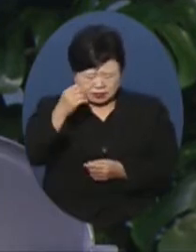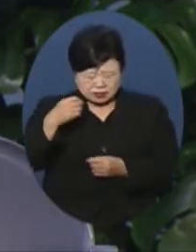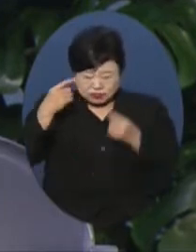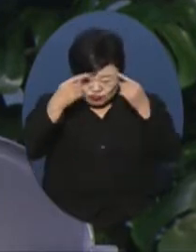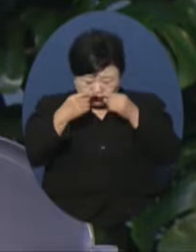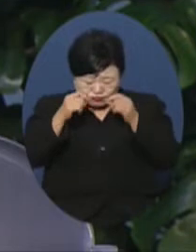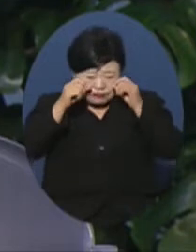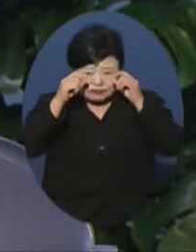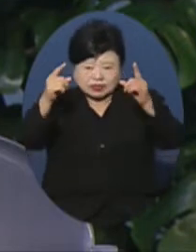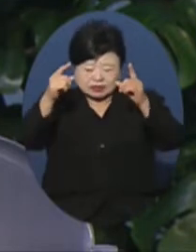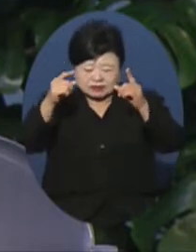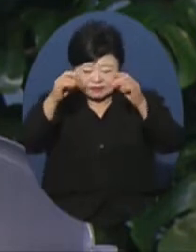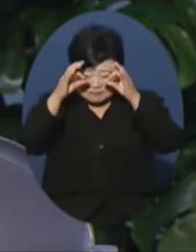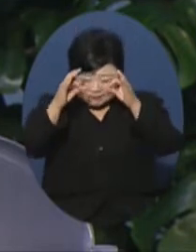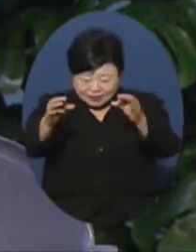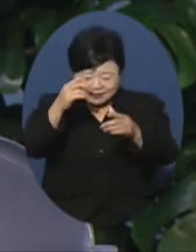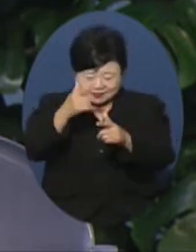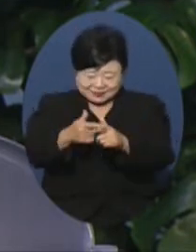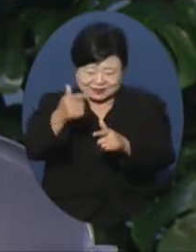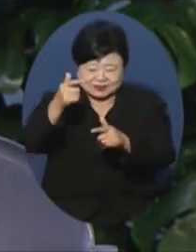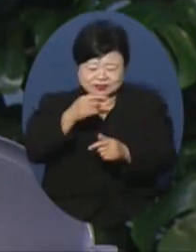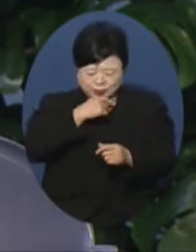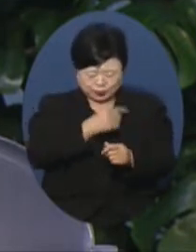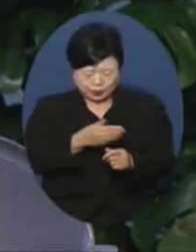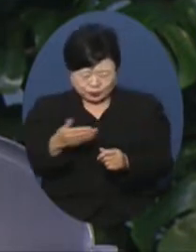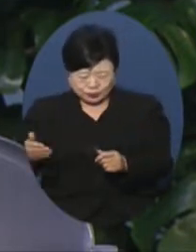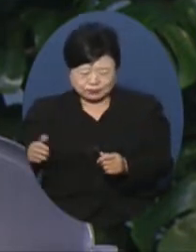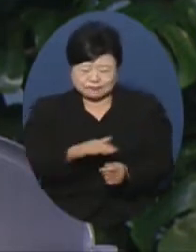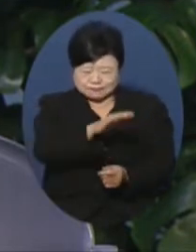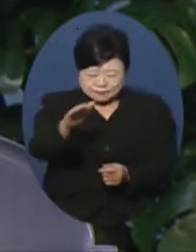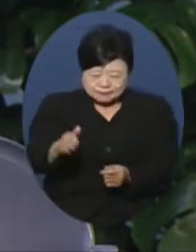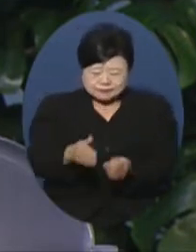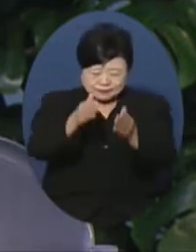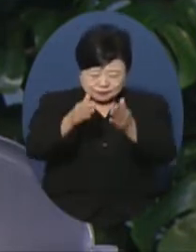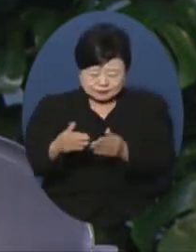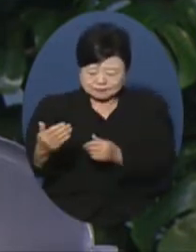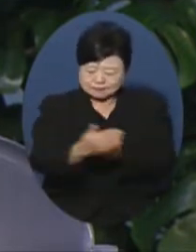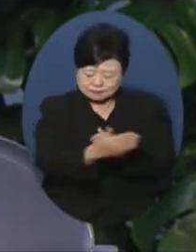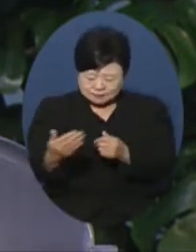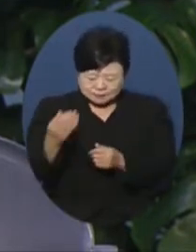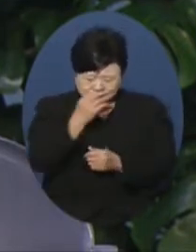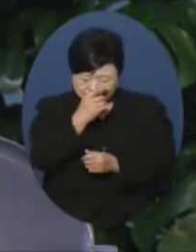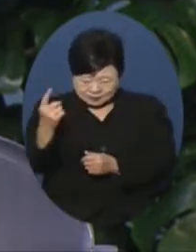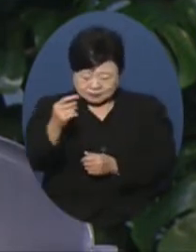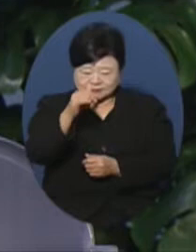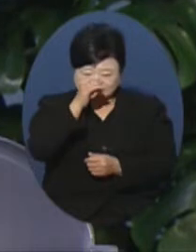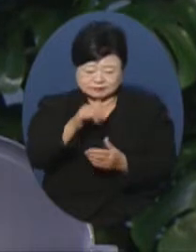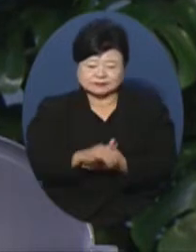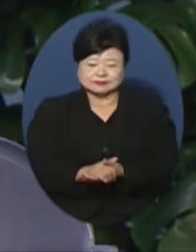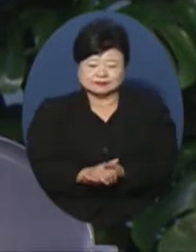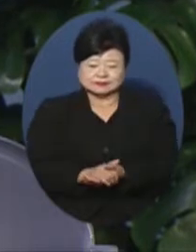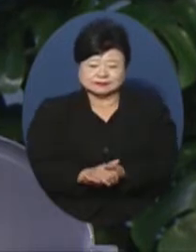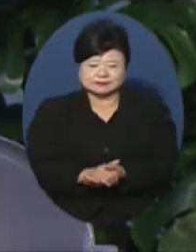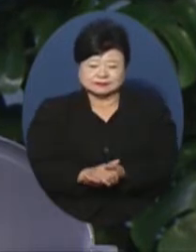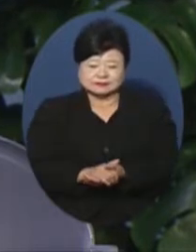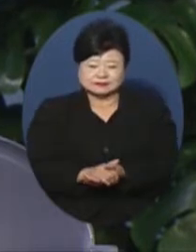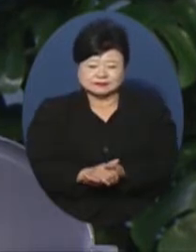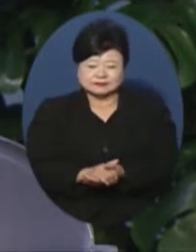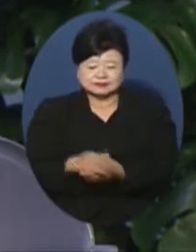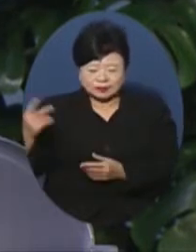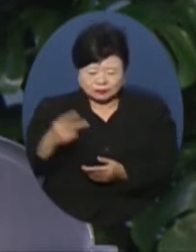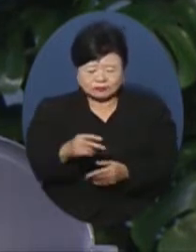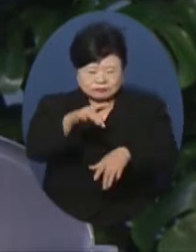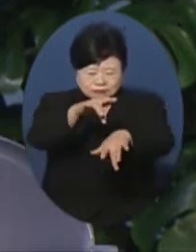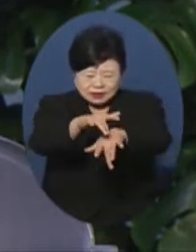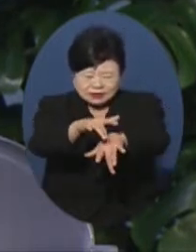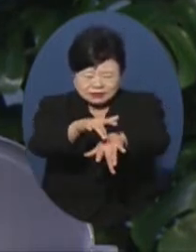눈을 뜨서 보면 예수님의 보혈이 우리를 둘러싸고 지키고 있는 것입니다.